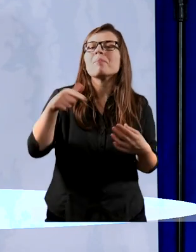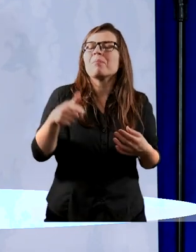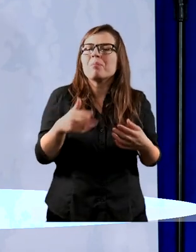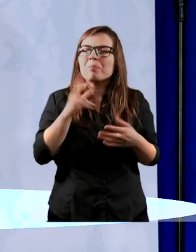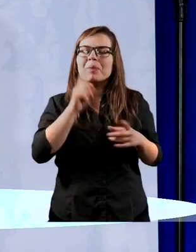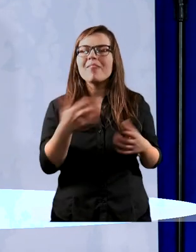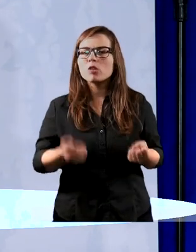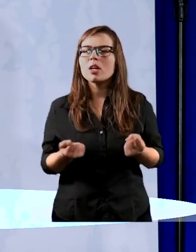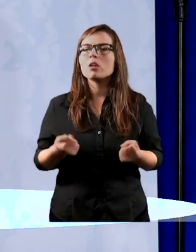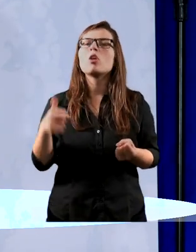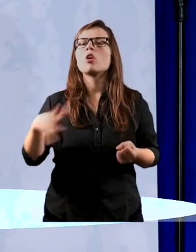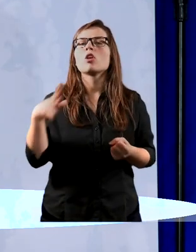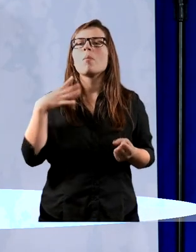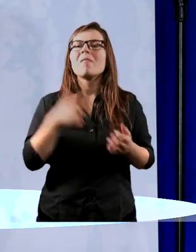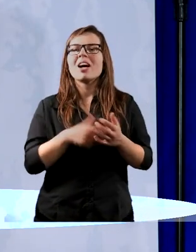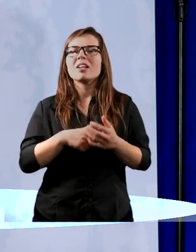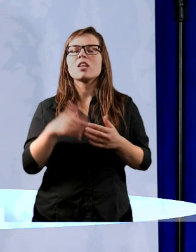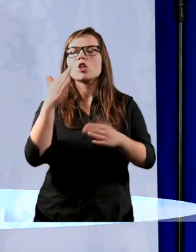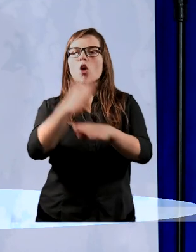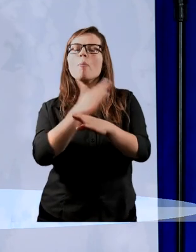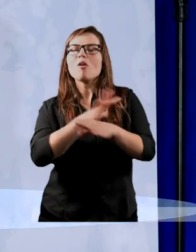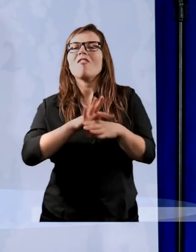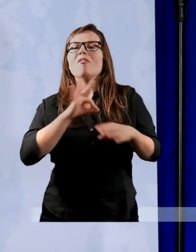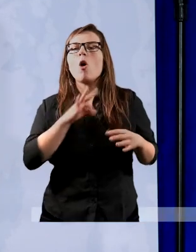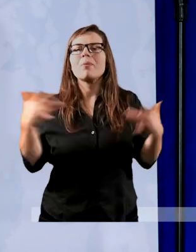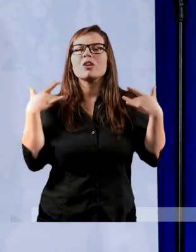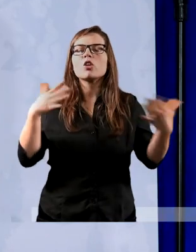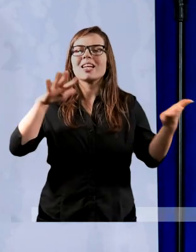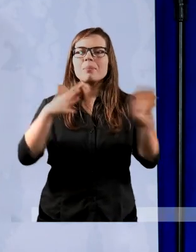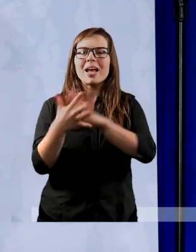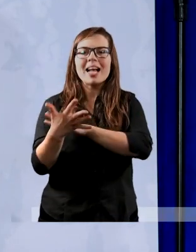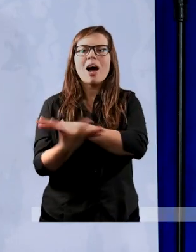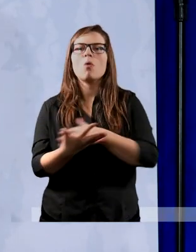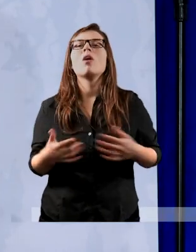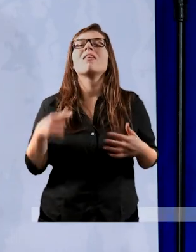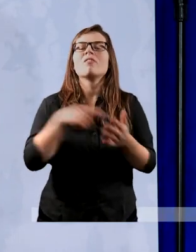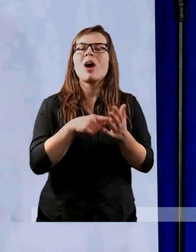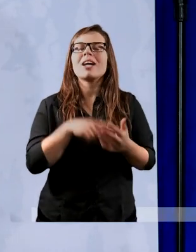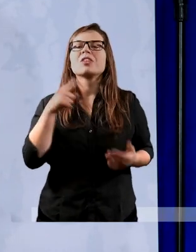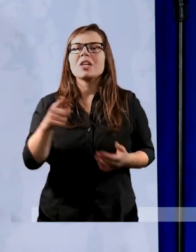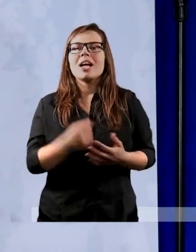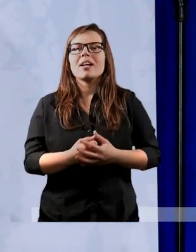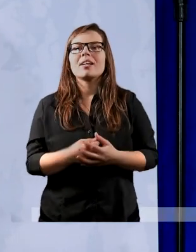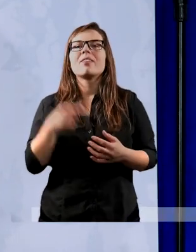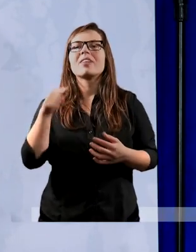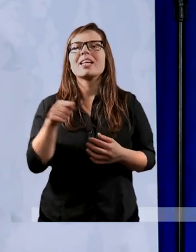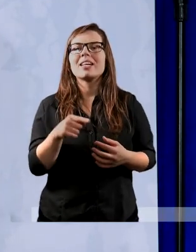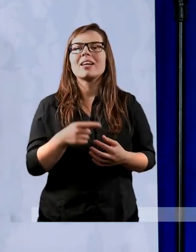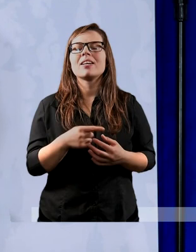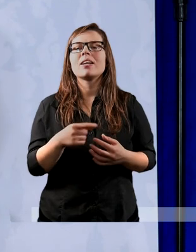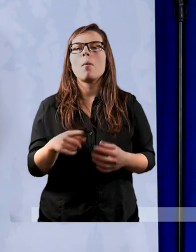razu, co zmieniało się stopniowo w moim życiu, a również wynika właśnie z